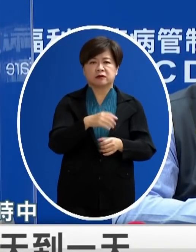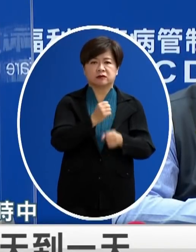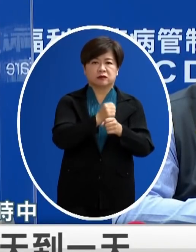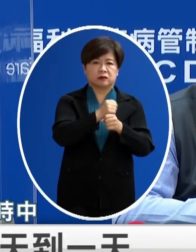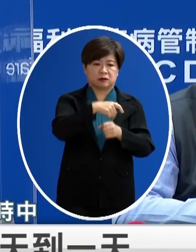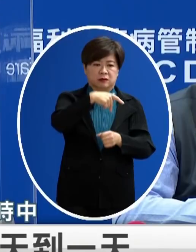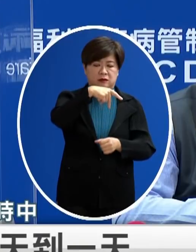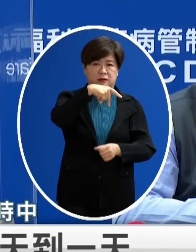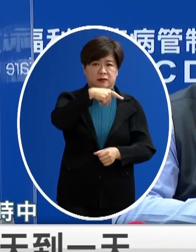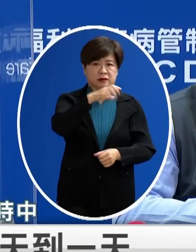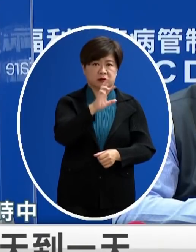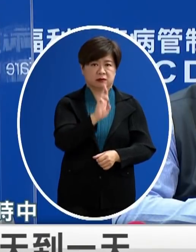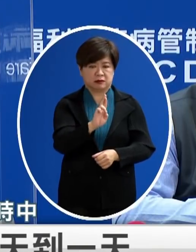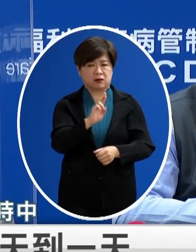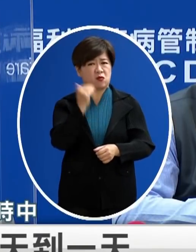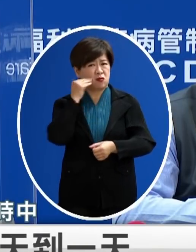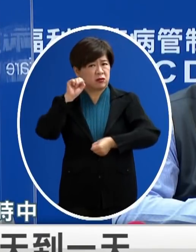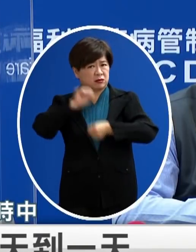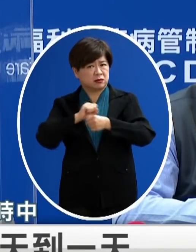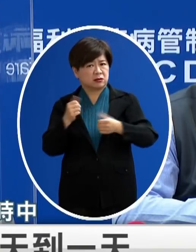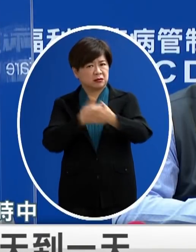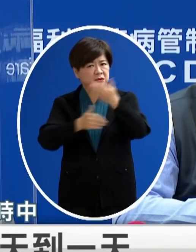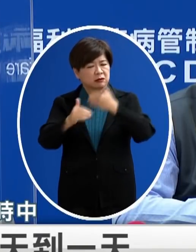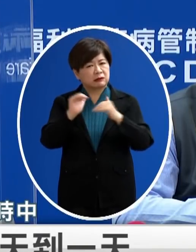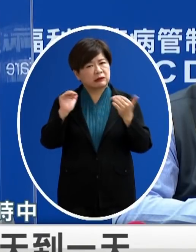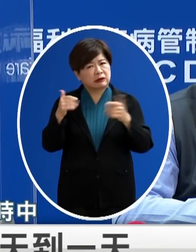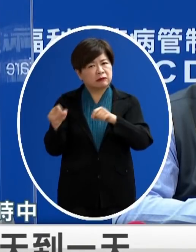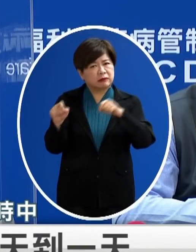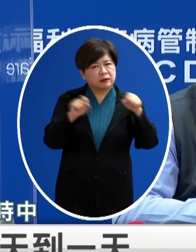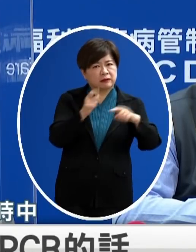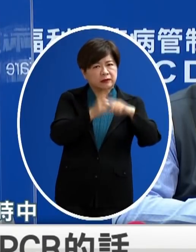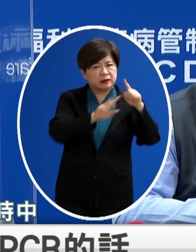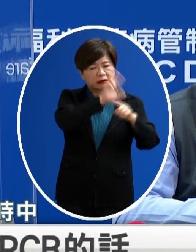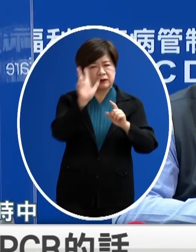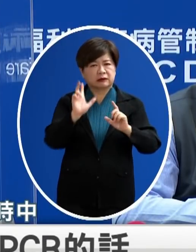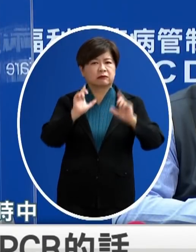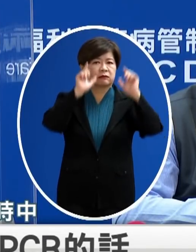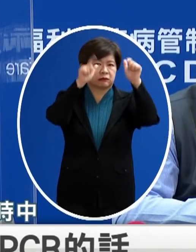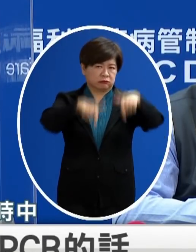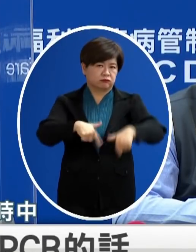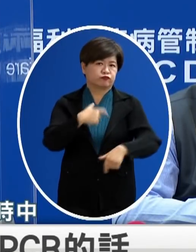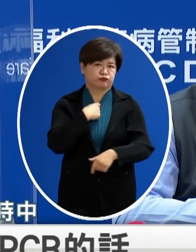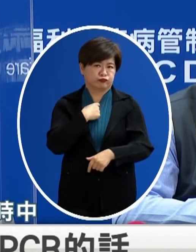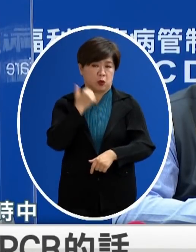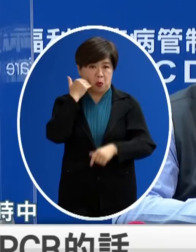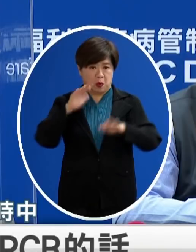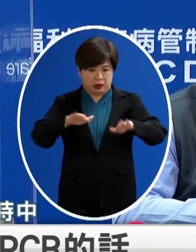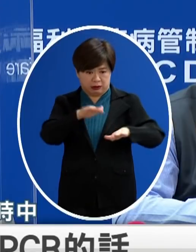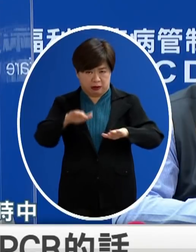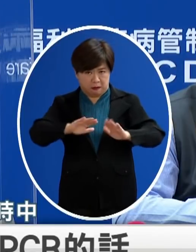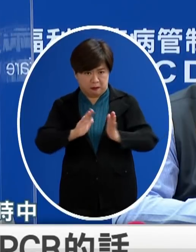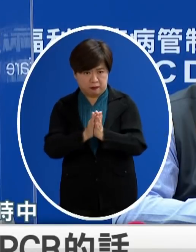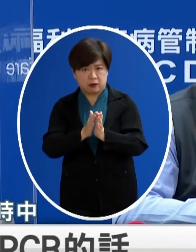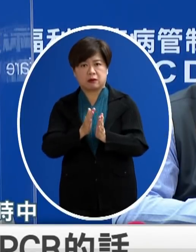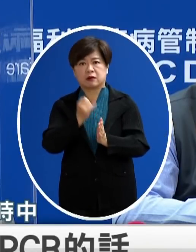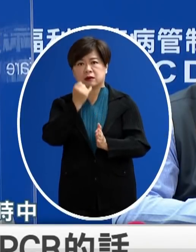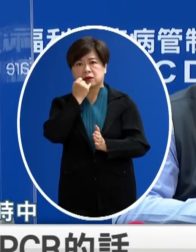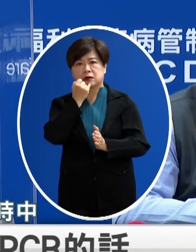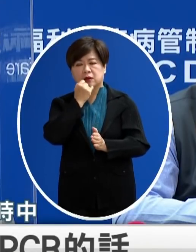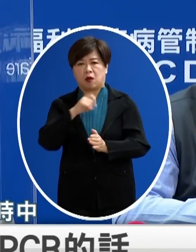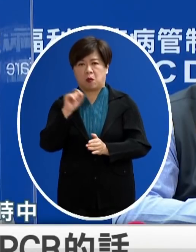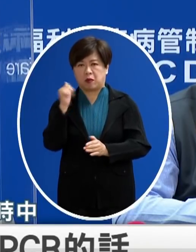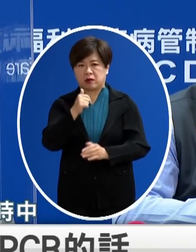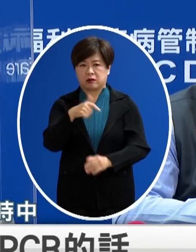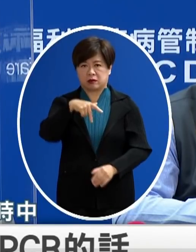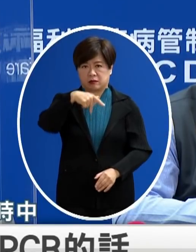交通，那可能都是要至少半天到一天，这样的一个时间。那如果现场我们就可以直接做这个快